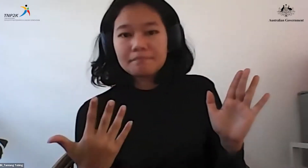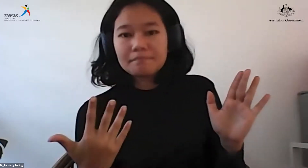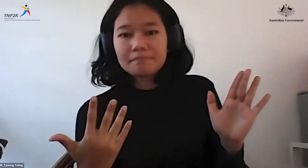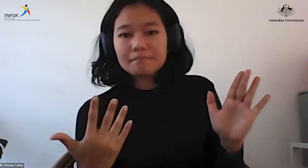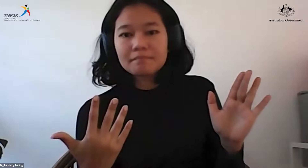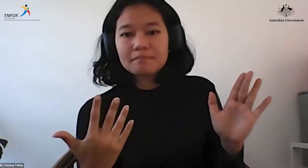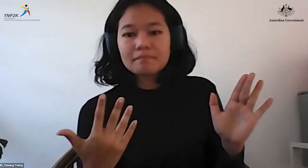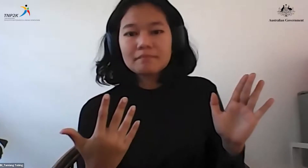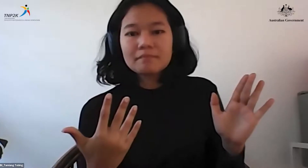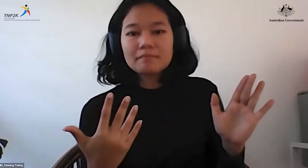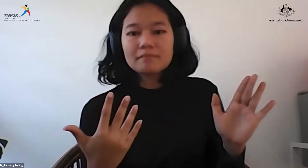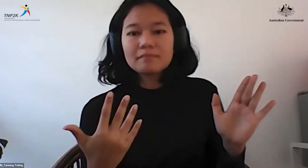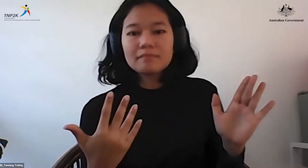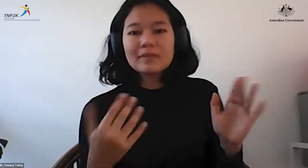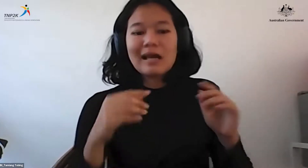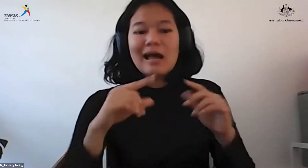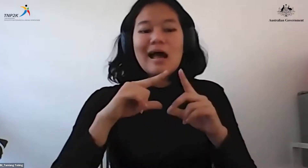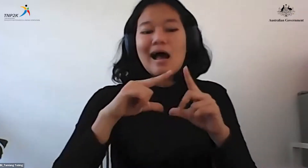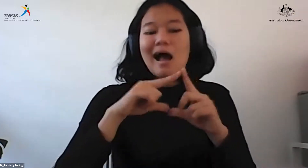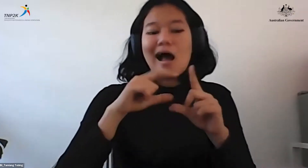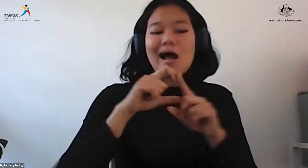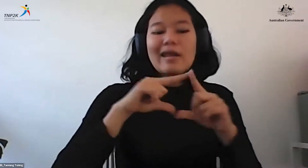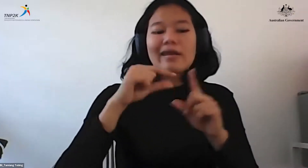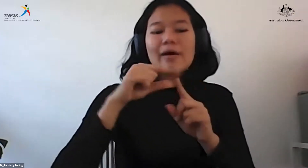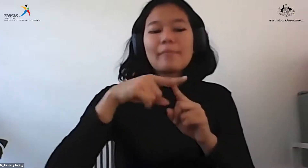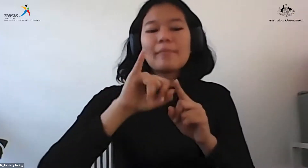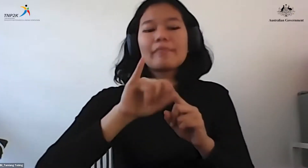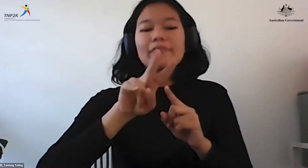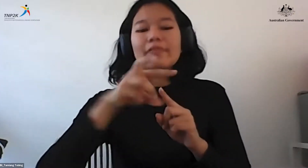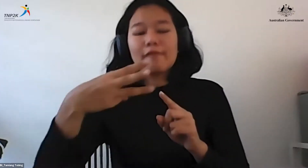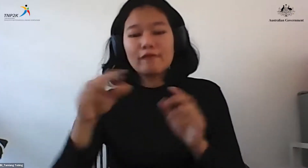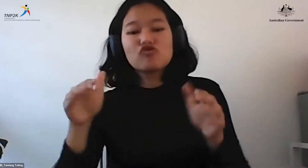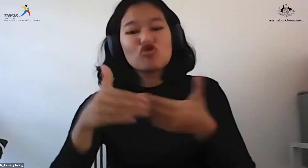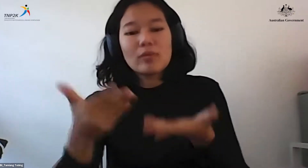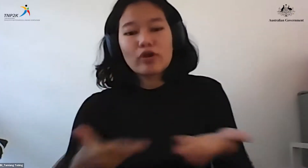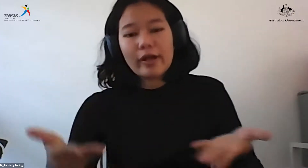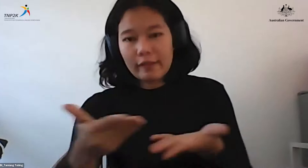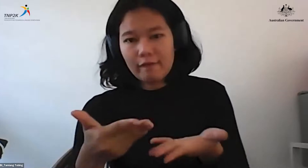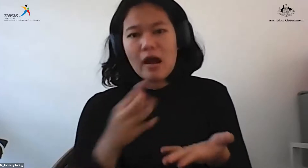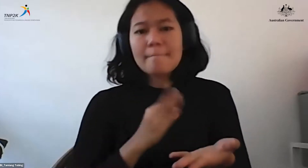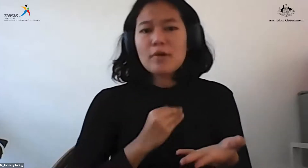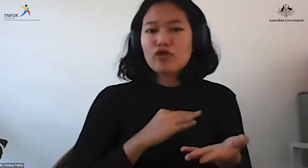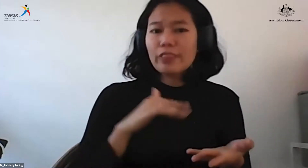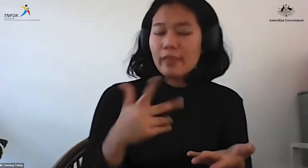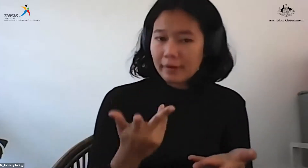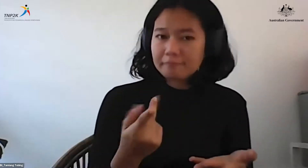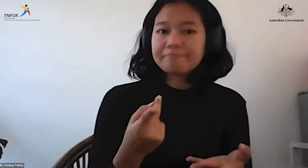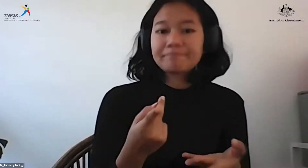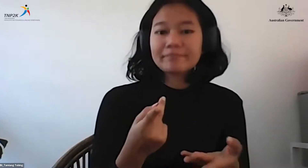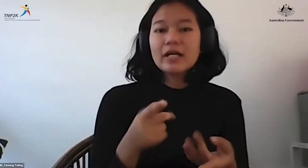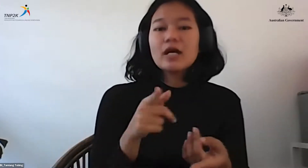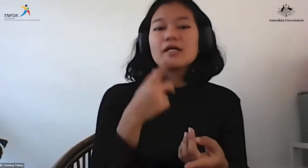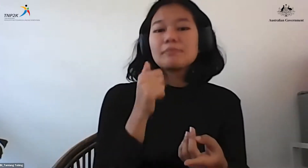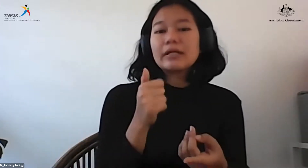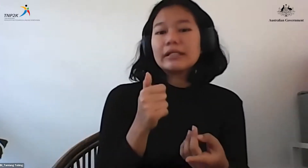yang disebut dengan adaptive social protection. Adaptive social protection ini itu adalah semacam elemen dari